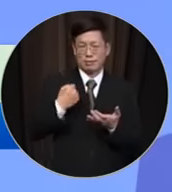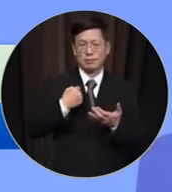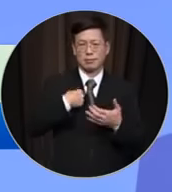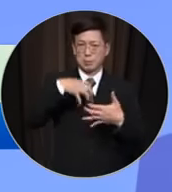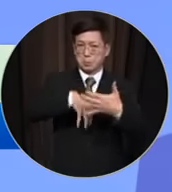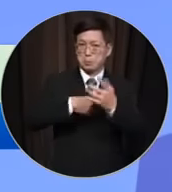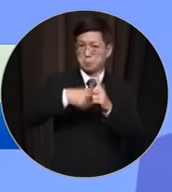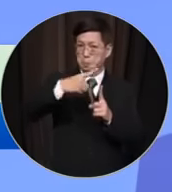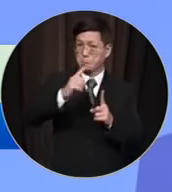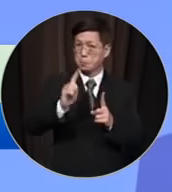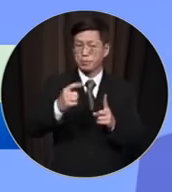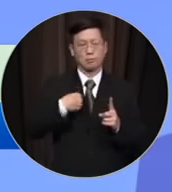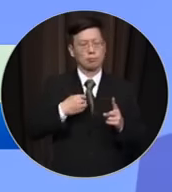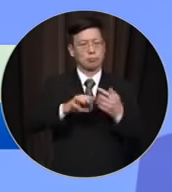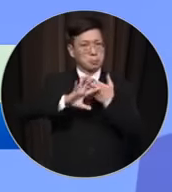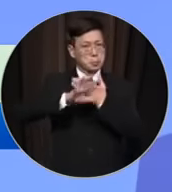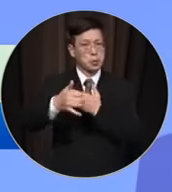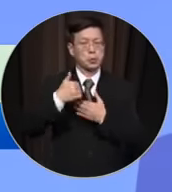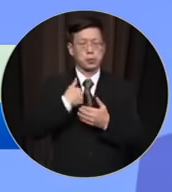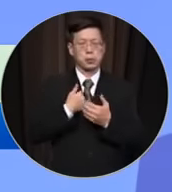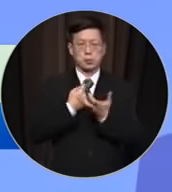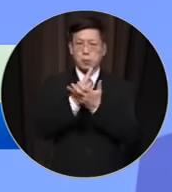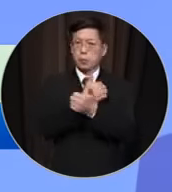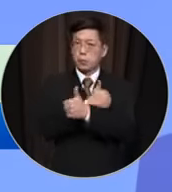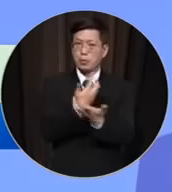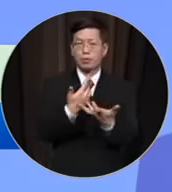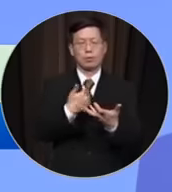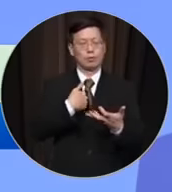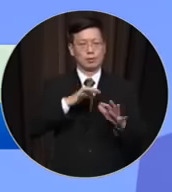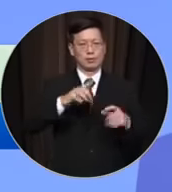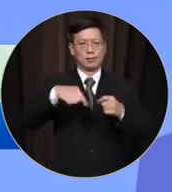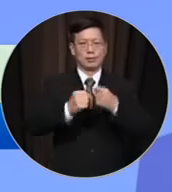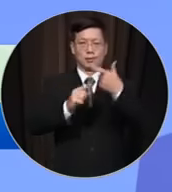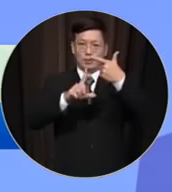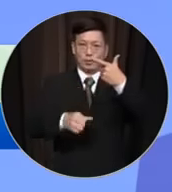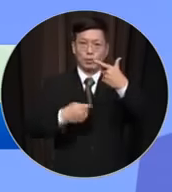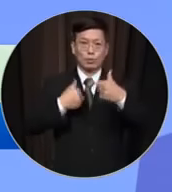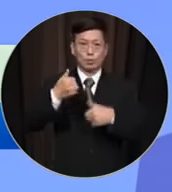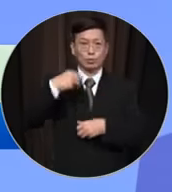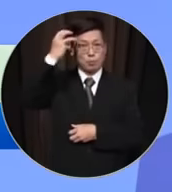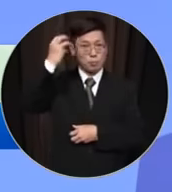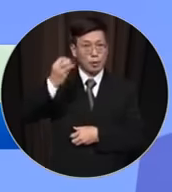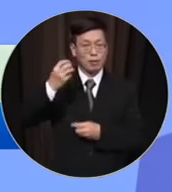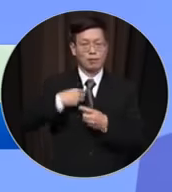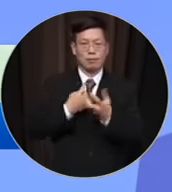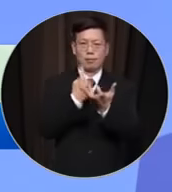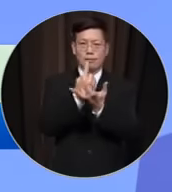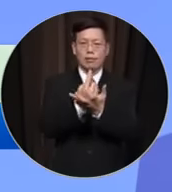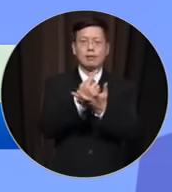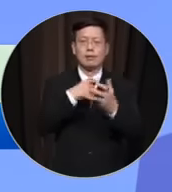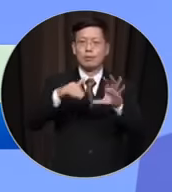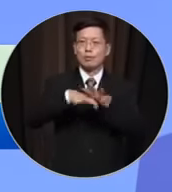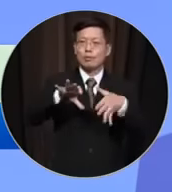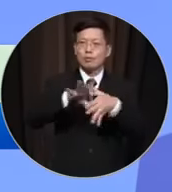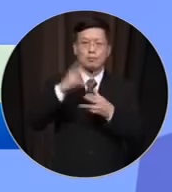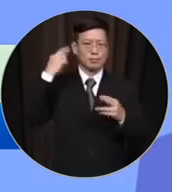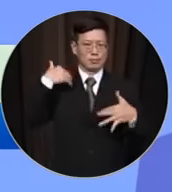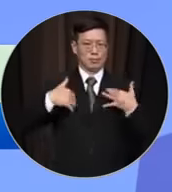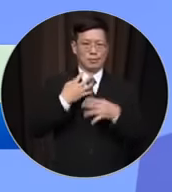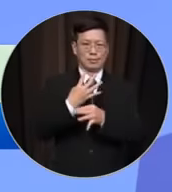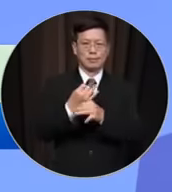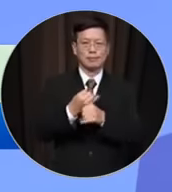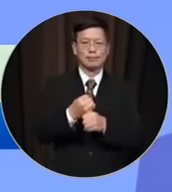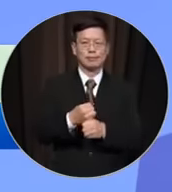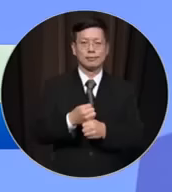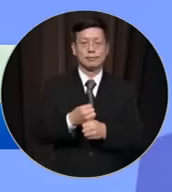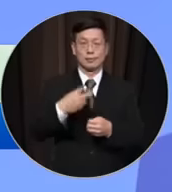外交上，以我个人的经验，今年六月我到缅甸去参加缅甸文化音乐节，